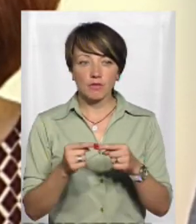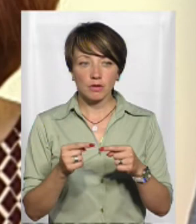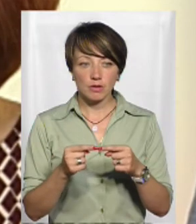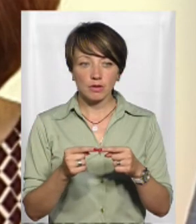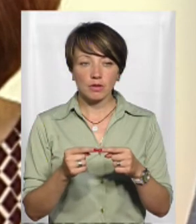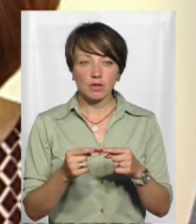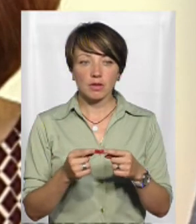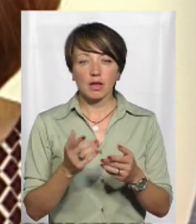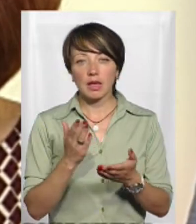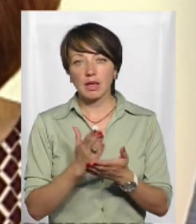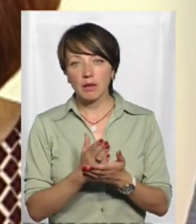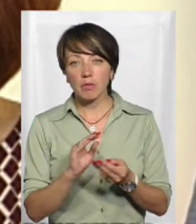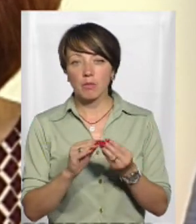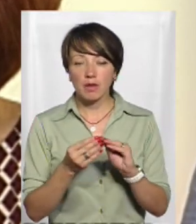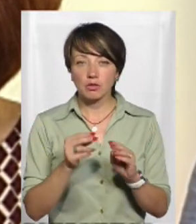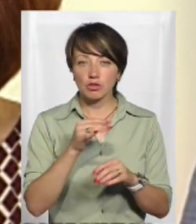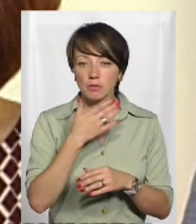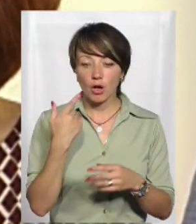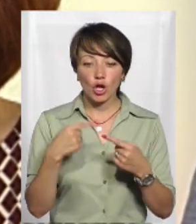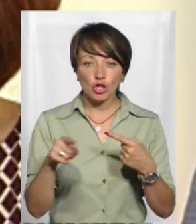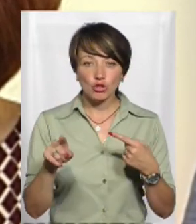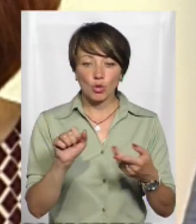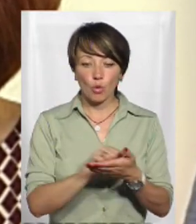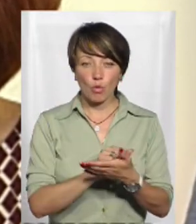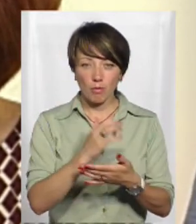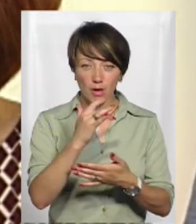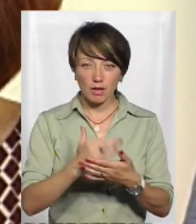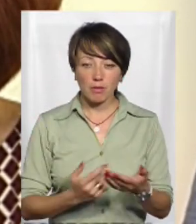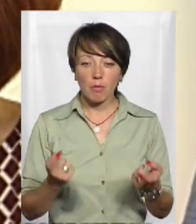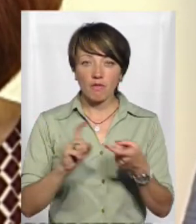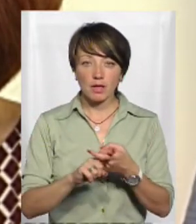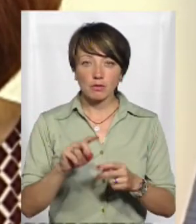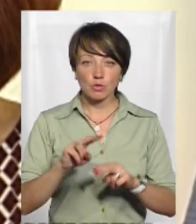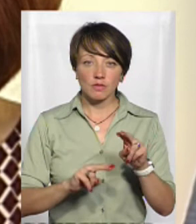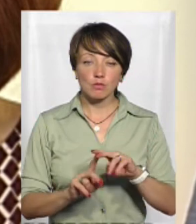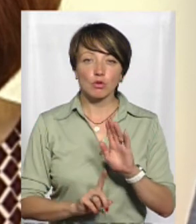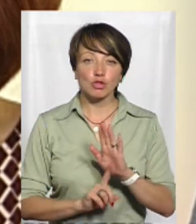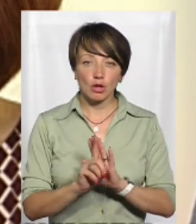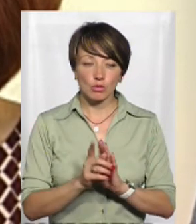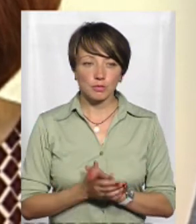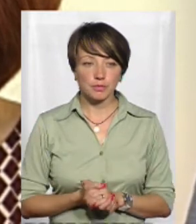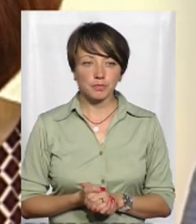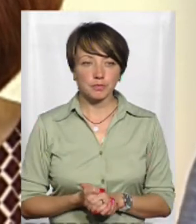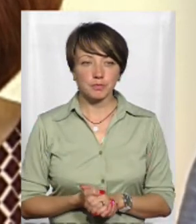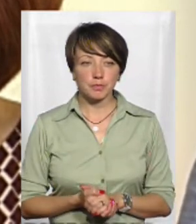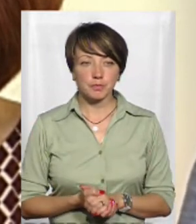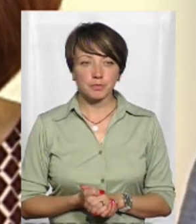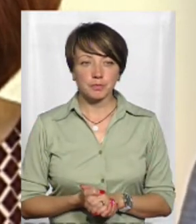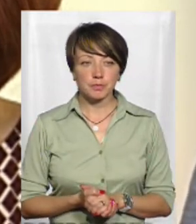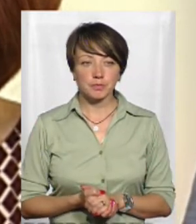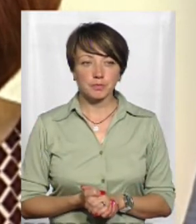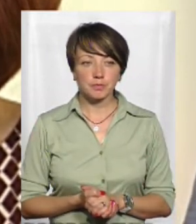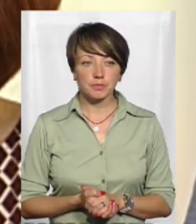умов і обмежень і іншої документації, яка пов'язана з будівництвом, з початком хоча б будівництва і дотримання